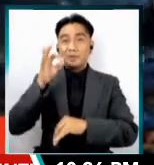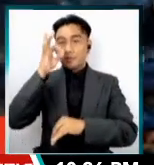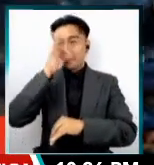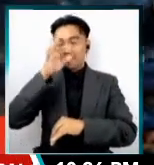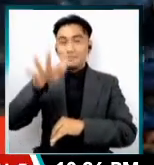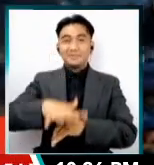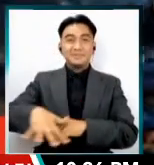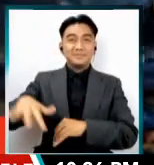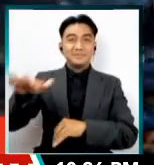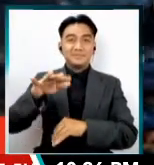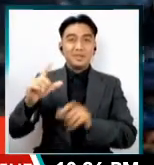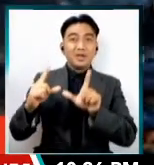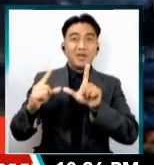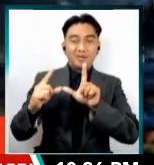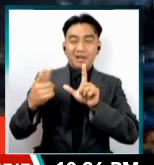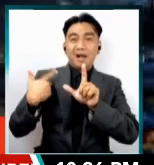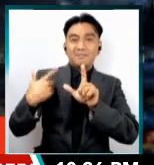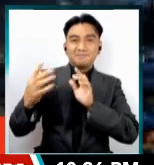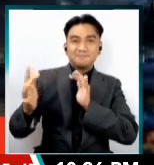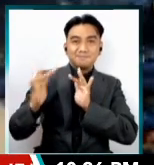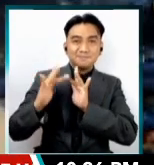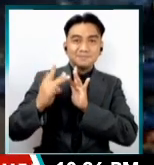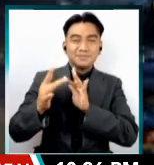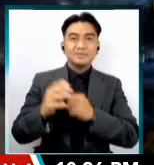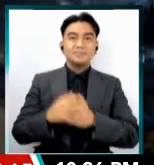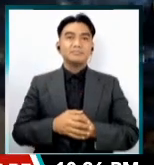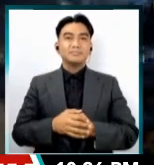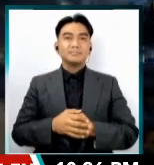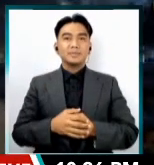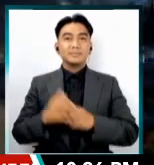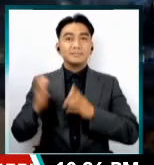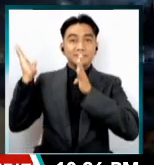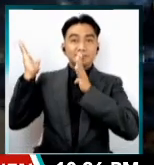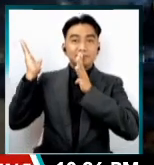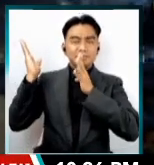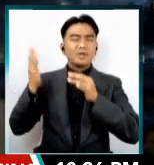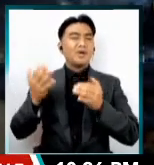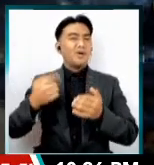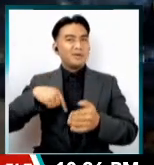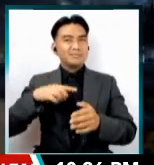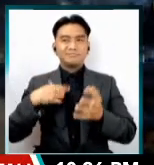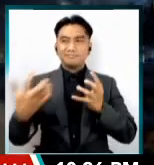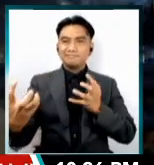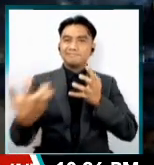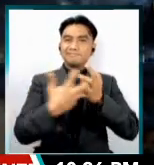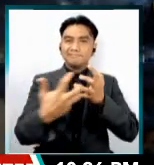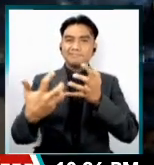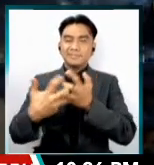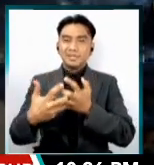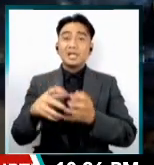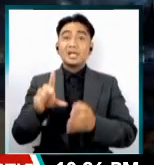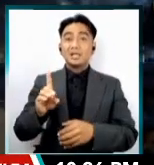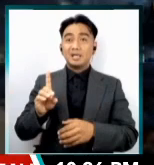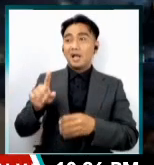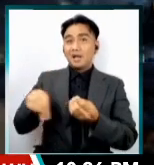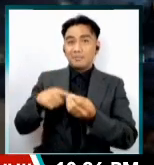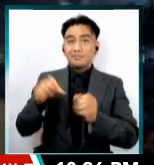mga mamamayan, lalo na sa mga kabataan, na may sagot ang siyensya sa mga iba't